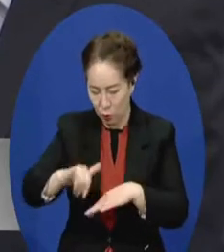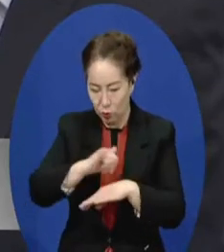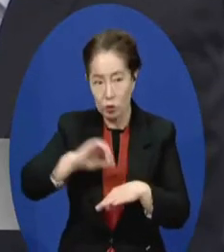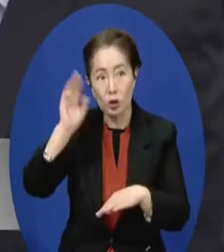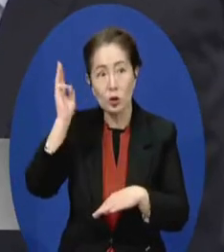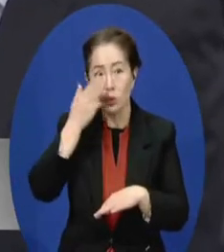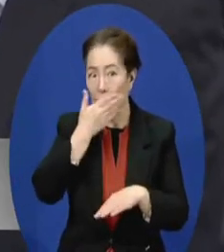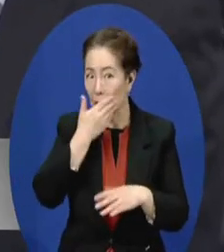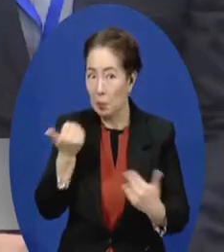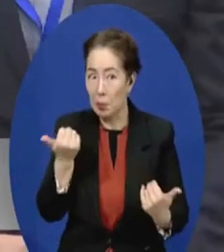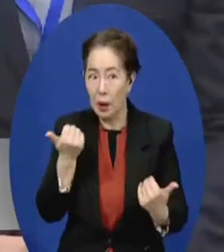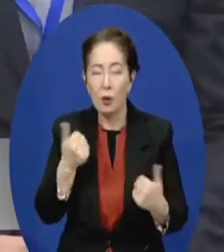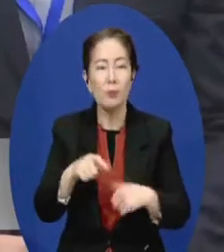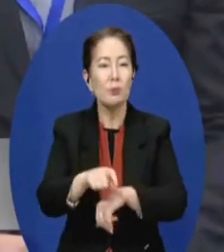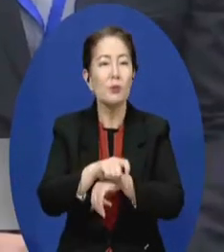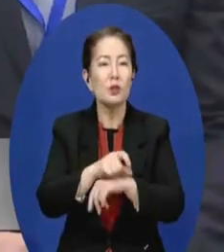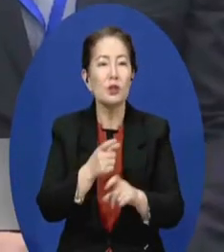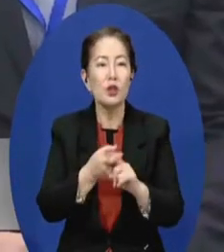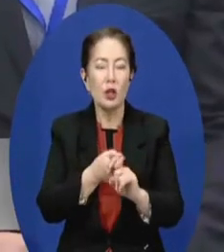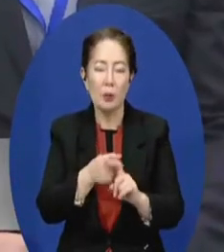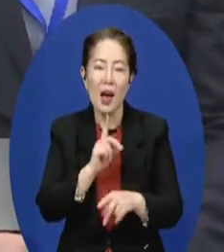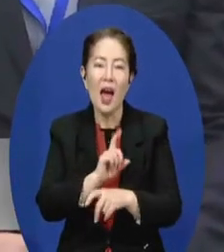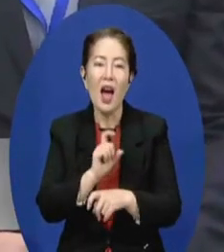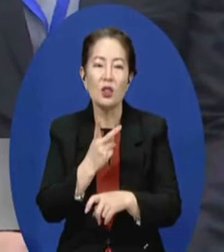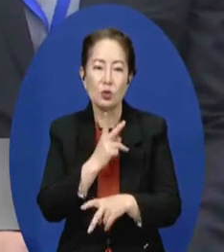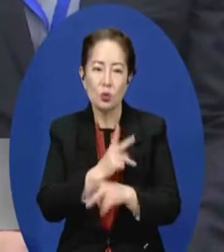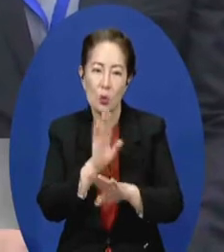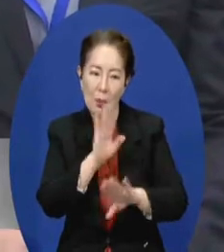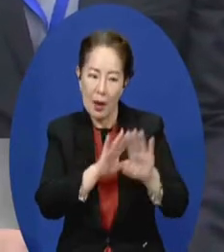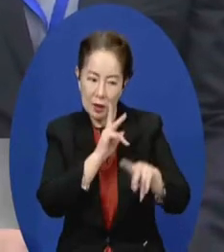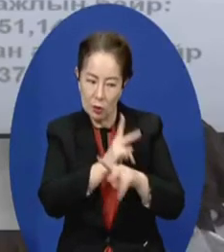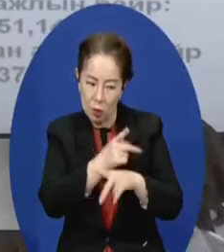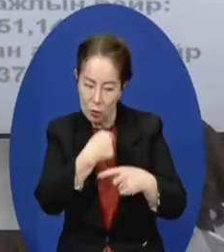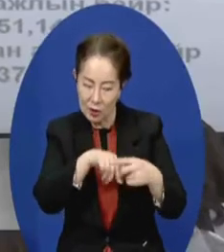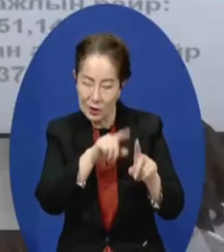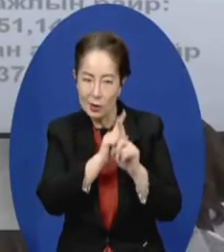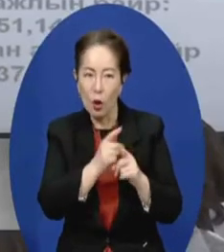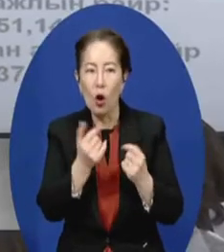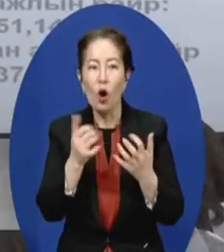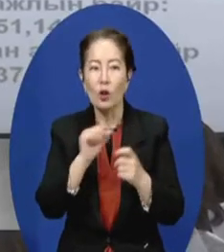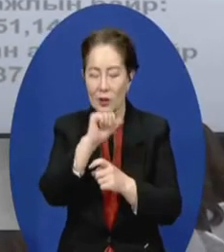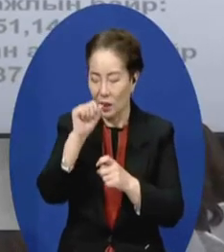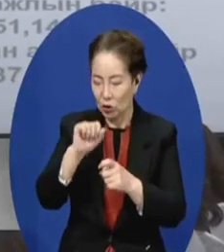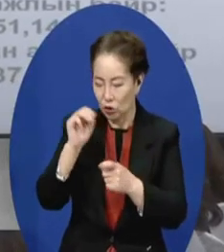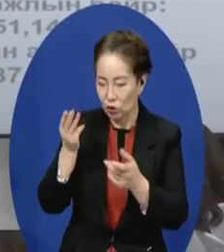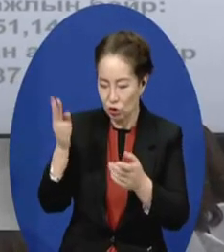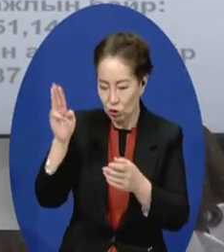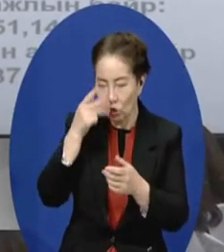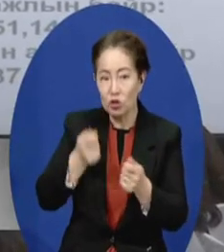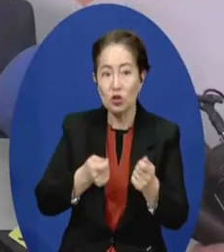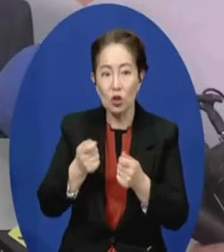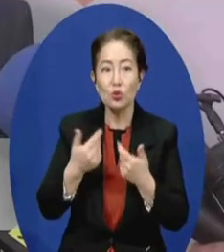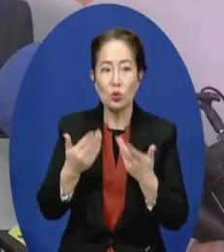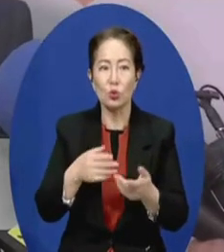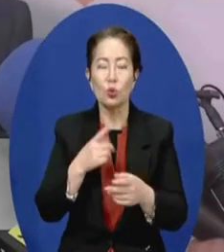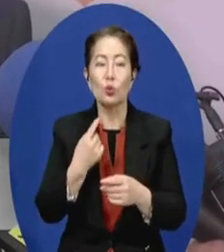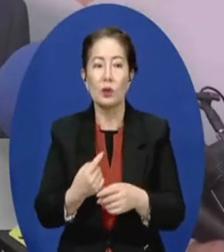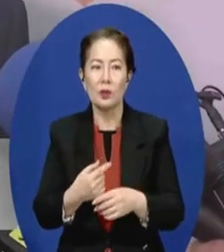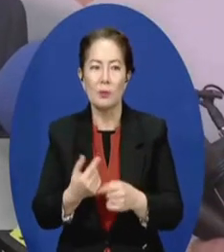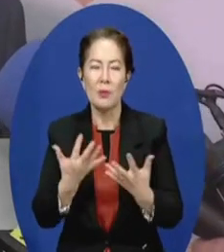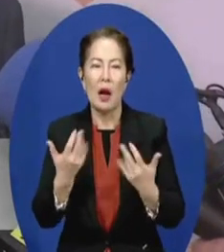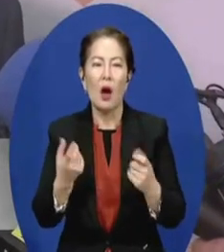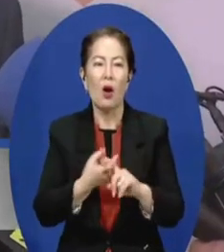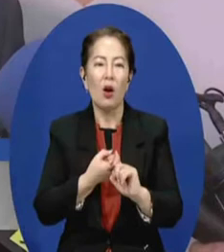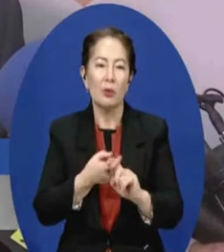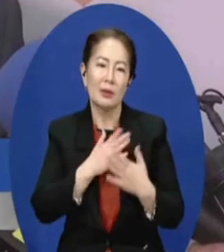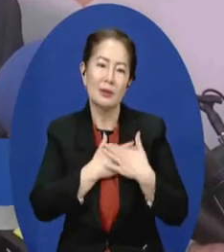байна. Харин мэрэгжлийн холбоодын эрх зүйн байдлын тухай хуулиар олон асуудал тодорхой зохицуулалттай болно гэсэн хүлээлт байна. Баахан холбоод